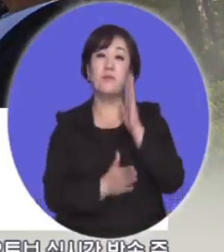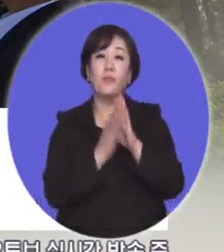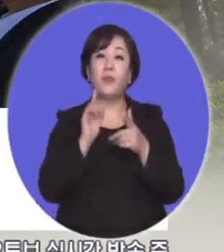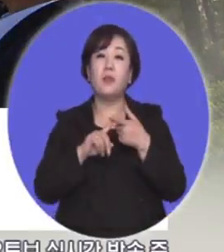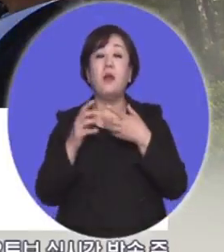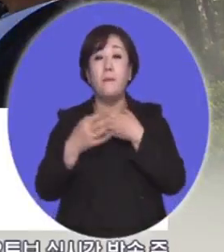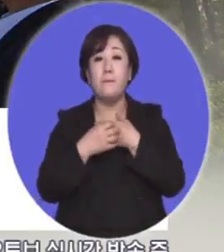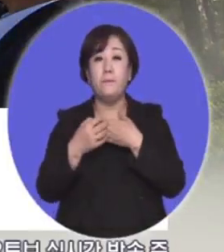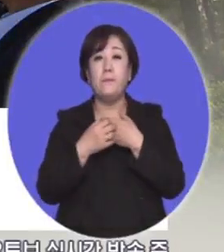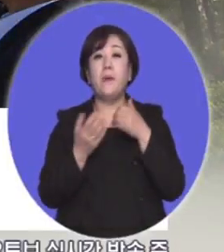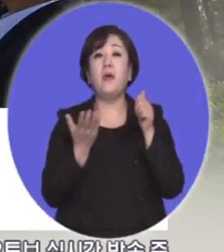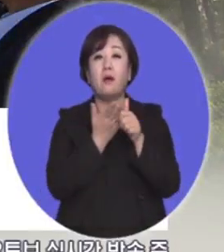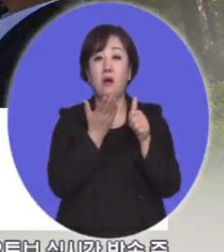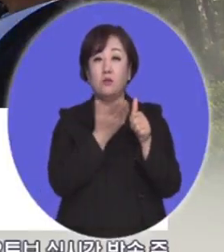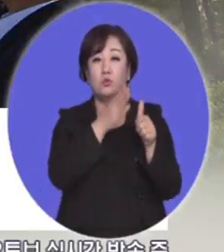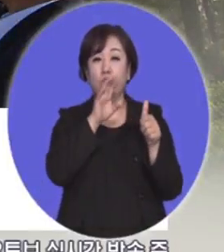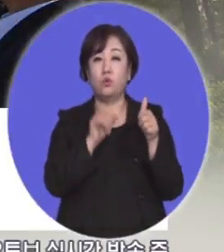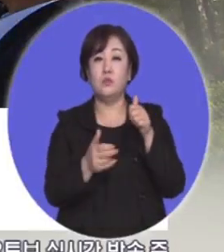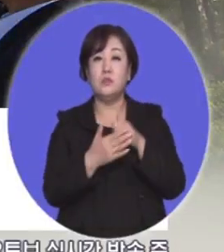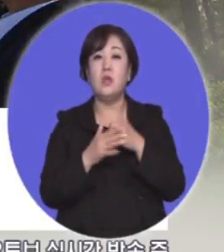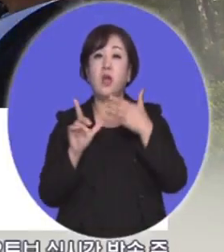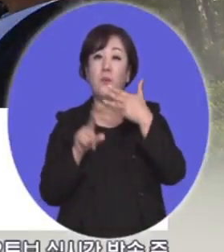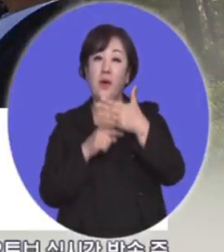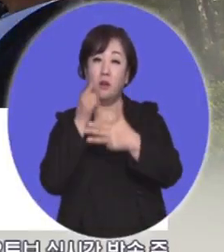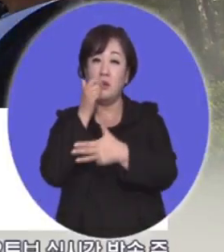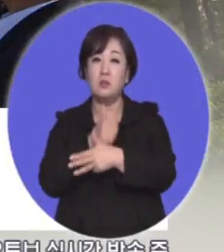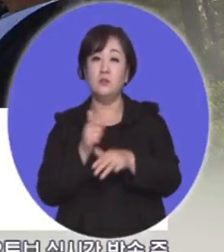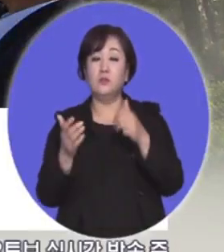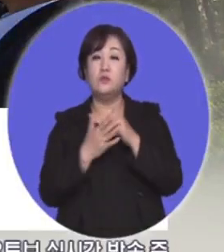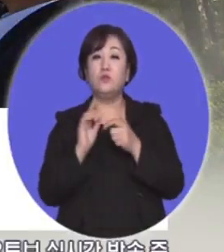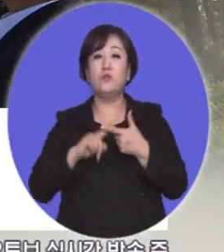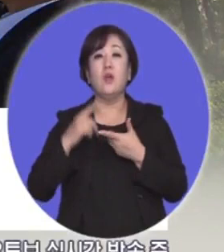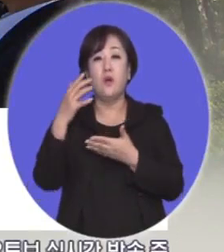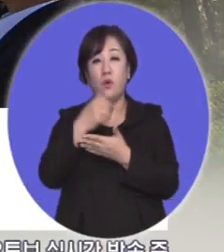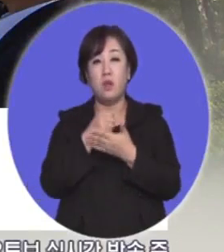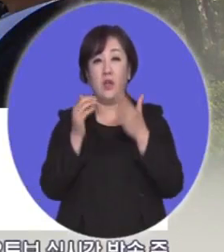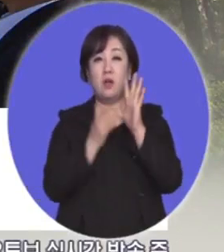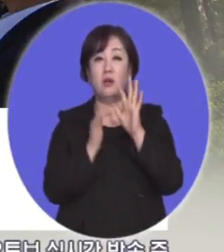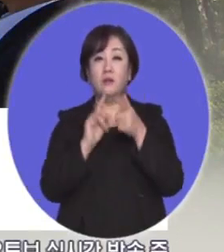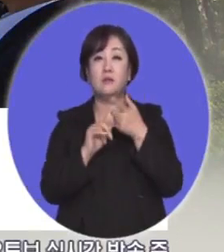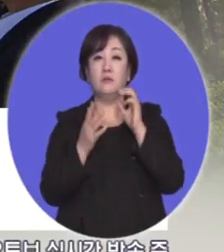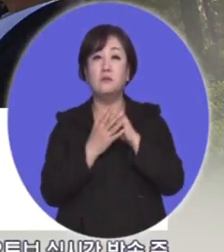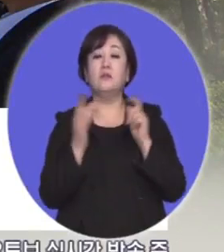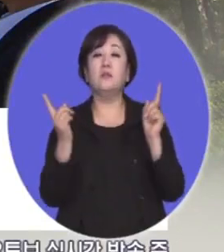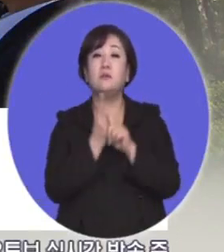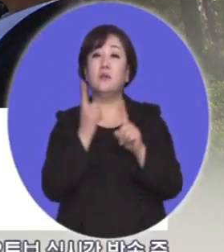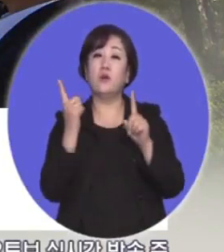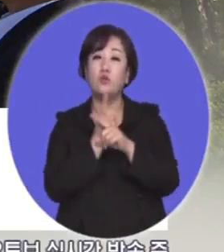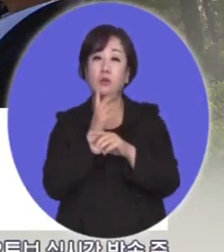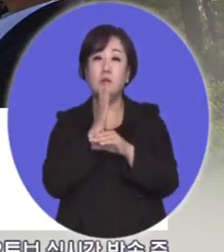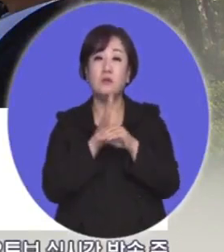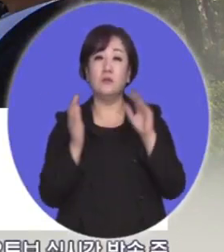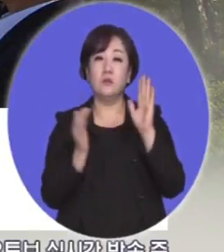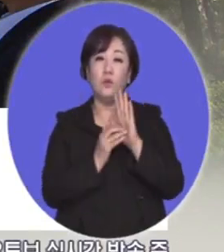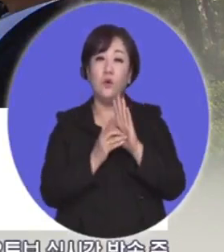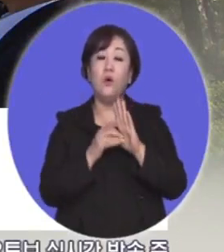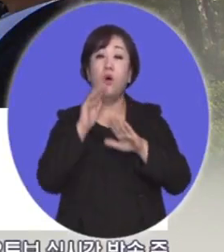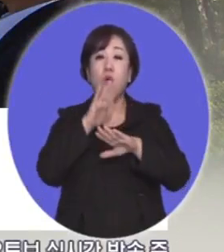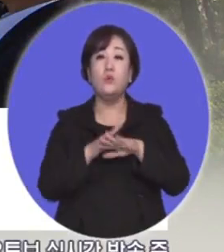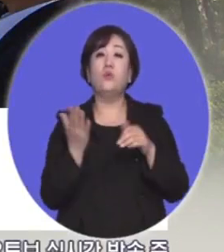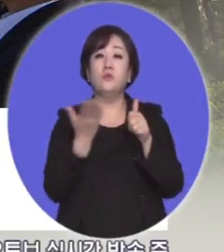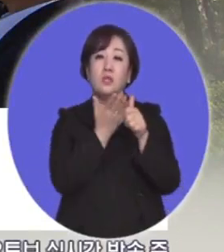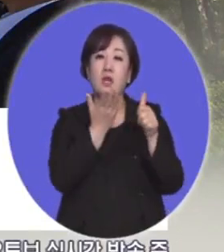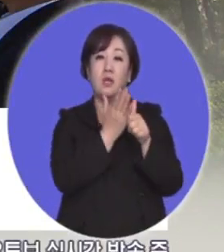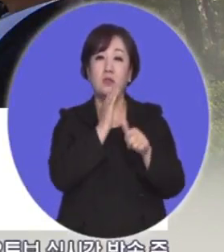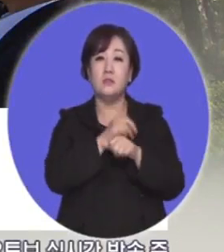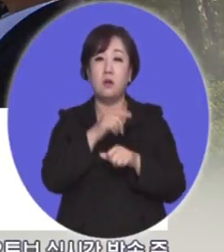울산의 배과수원들이 8월 한여름에 수확하는 품종으로 배나무를 바꿔나가고 있습니다. 배 농사에 가장 큰